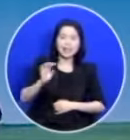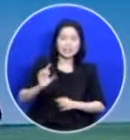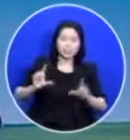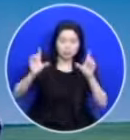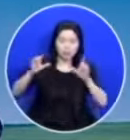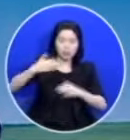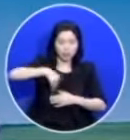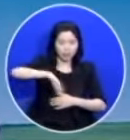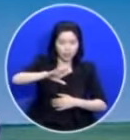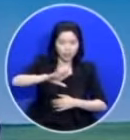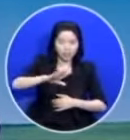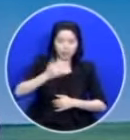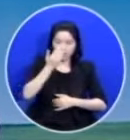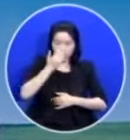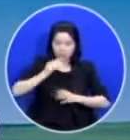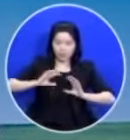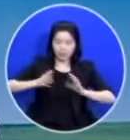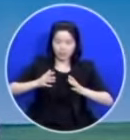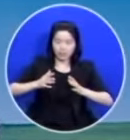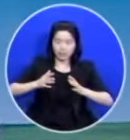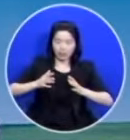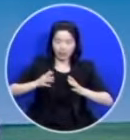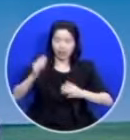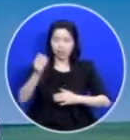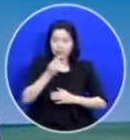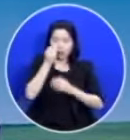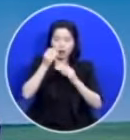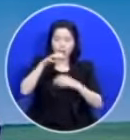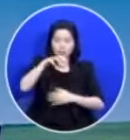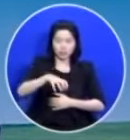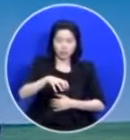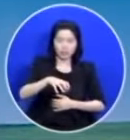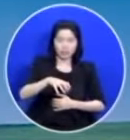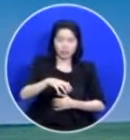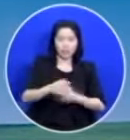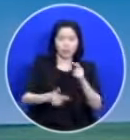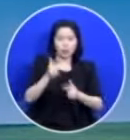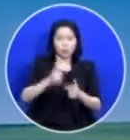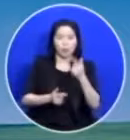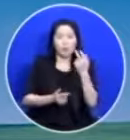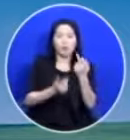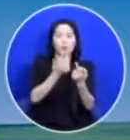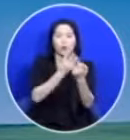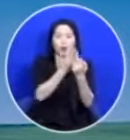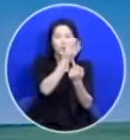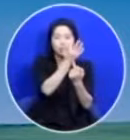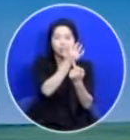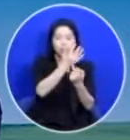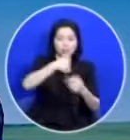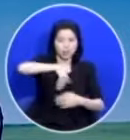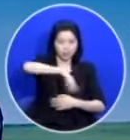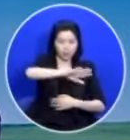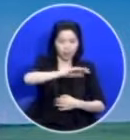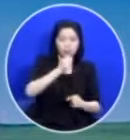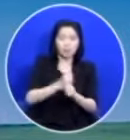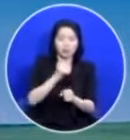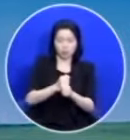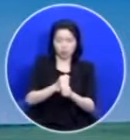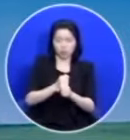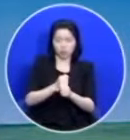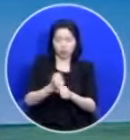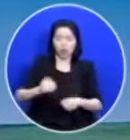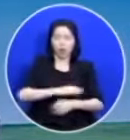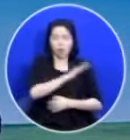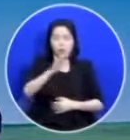이스라엘 성지인 호렙산 시내산에 가게한 것입니다 우리도